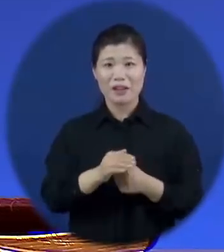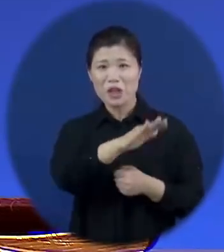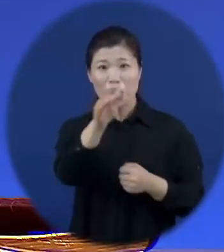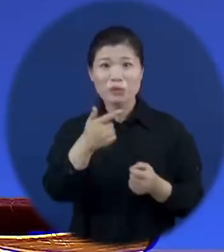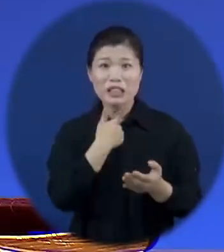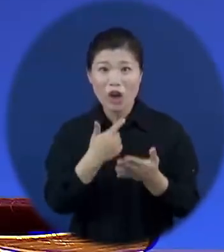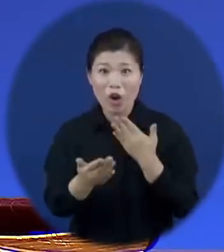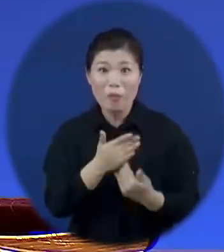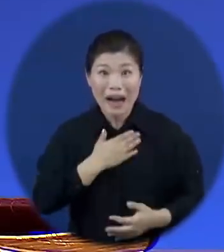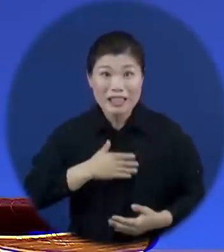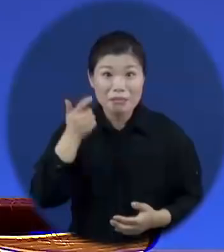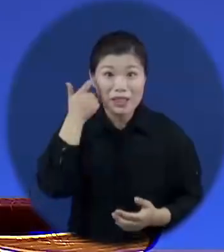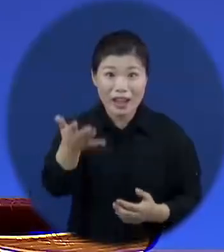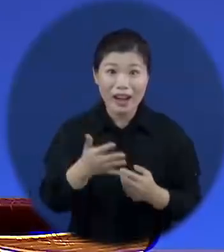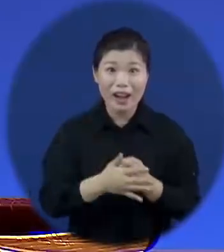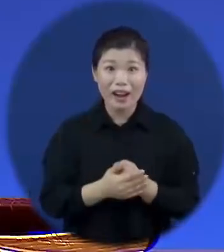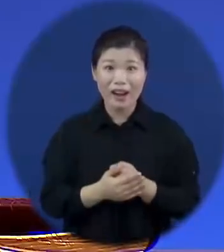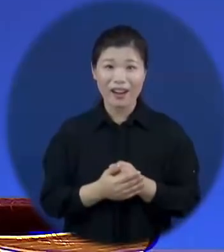여러분, 그 경험을 아십니까?